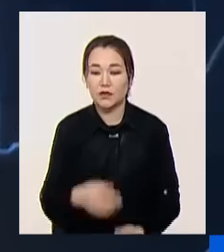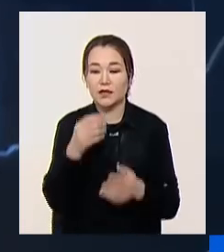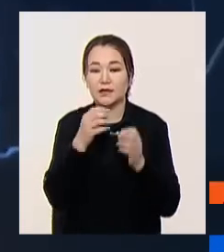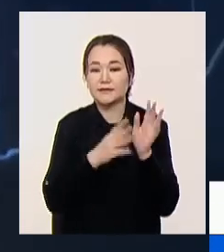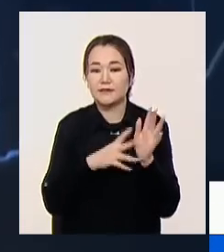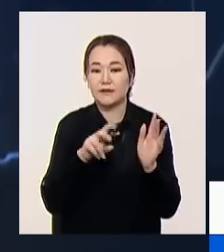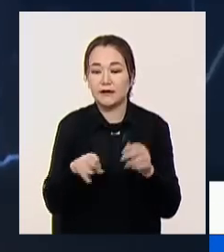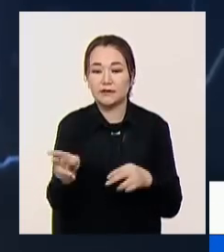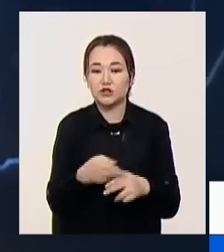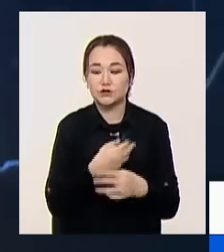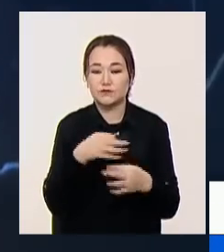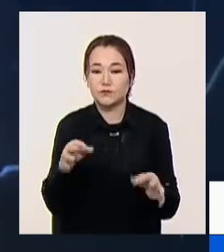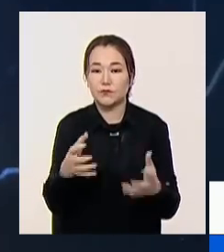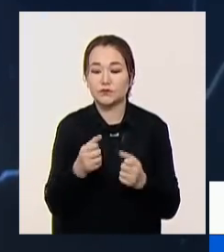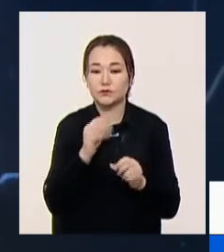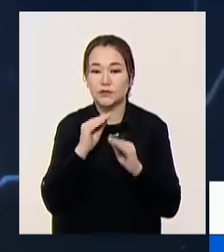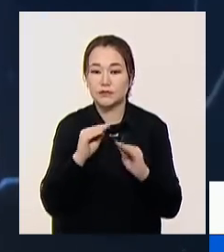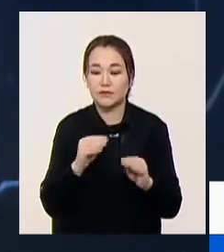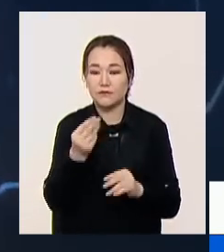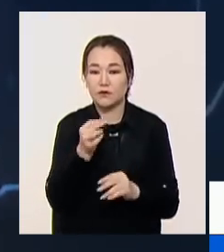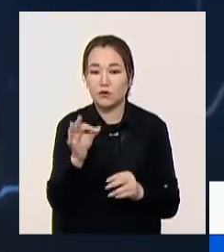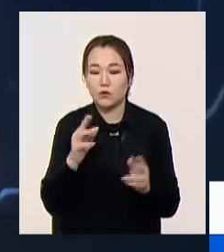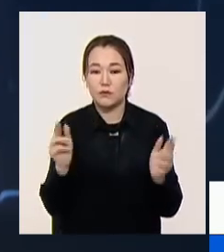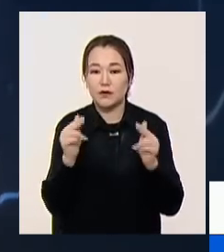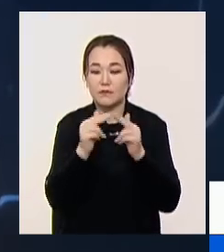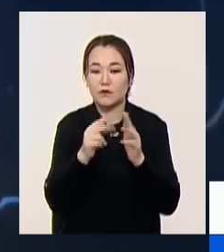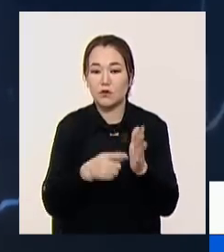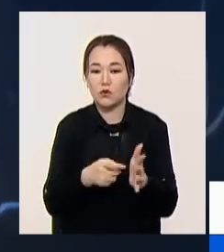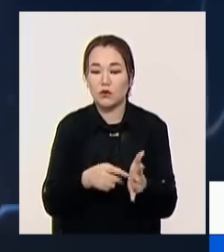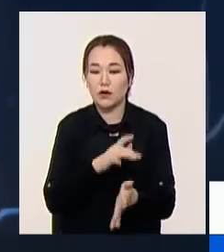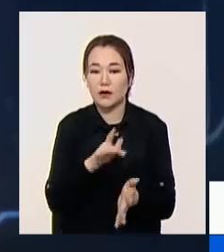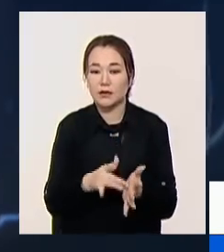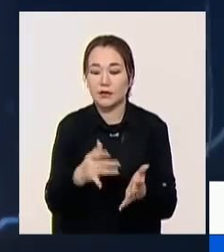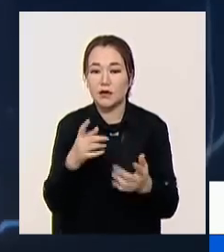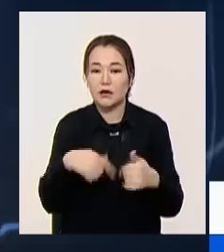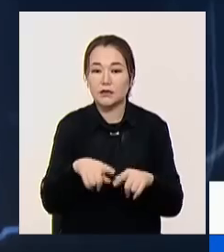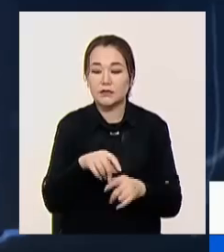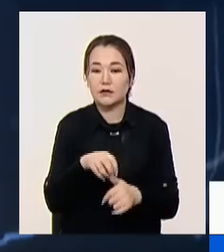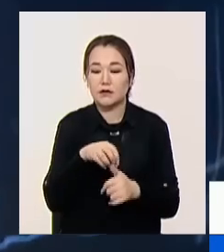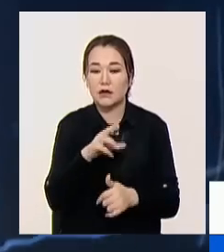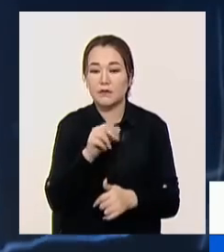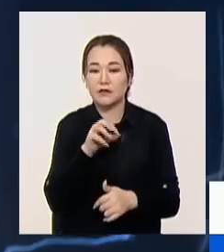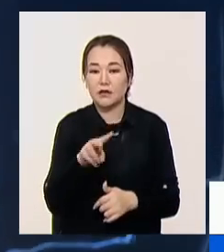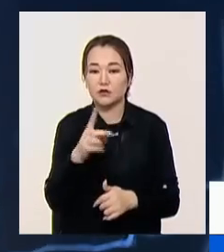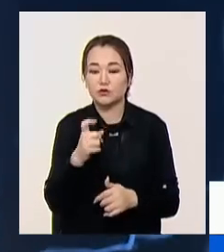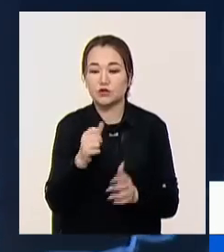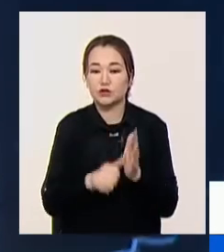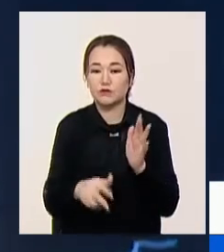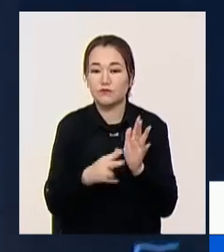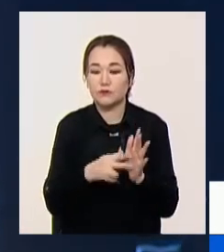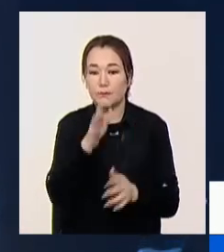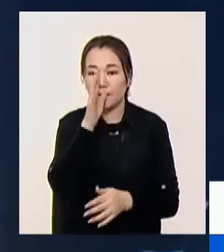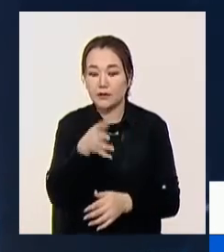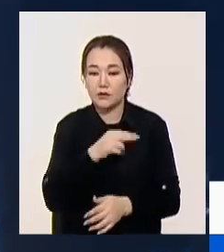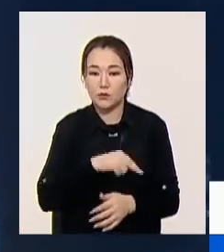9 лет лишения свободы получила создательница финансовой пирамиды в Караганде. Организация «Лидер Капитал 168» работала 5 лет